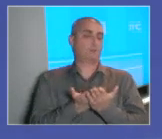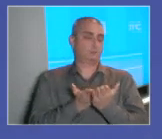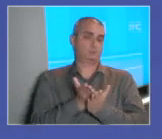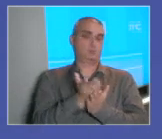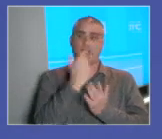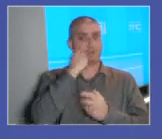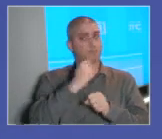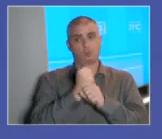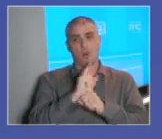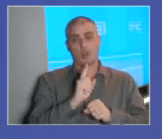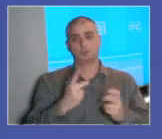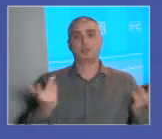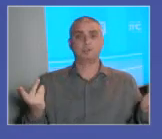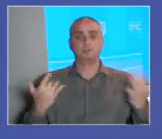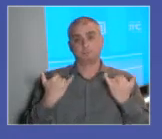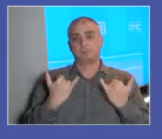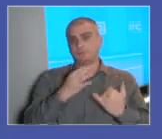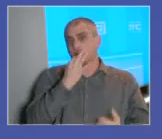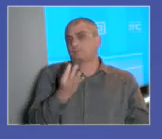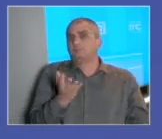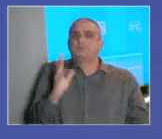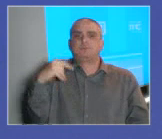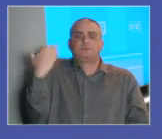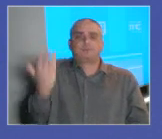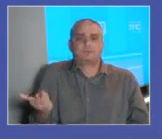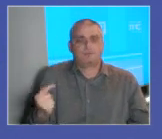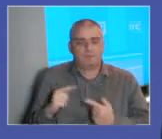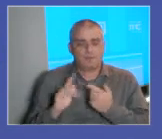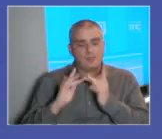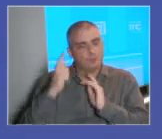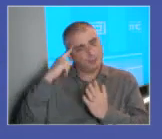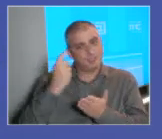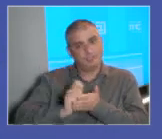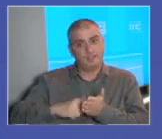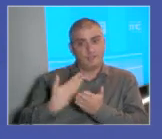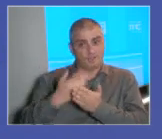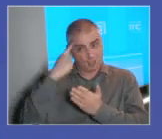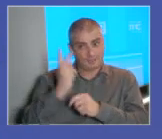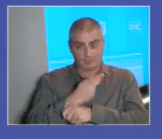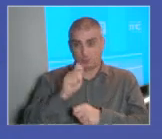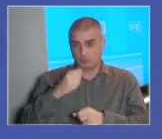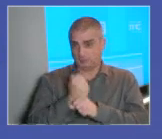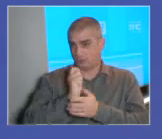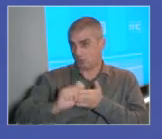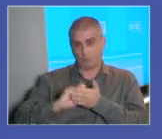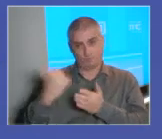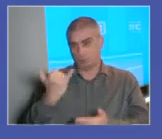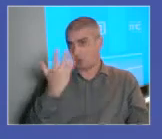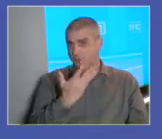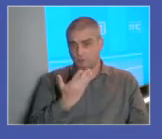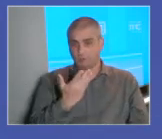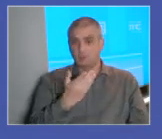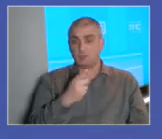עשה את זה. ועכשיו זו באמת שאלה, מה יהיה? כי בניגוד לחוות דעת רגילות שהיועץ המשפטי של הכנסת מוציא חדשות